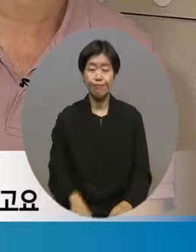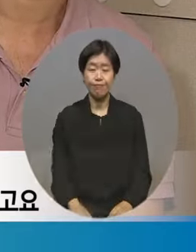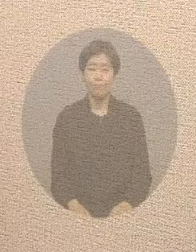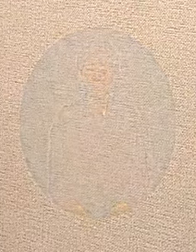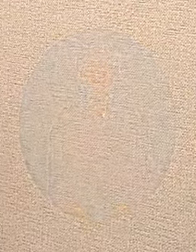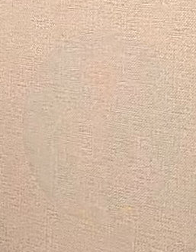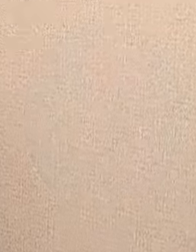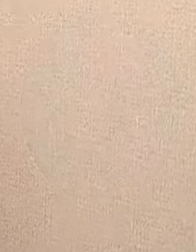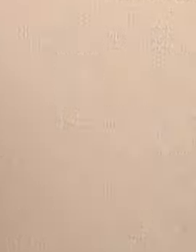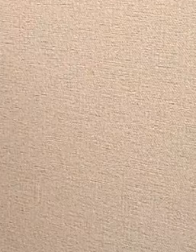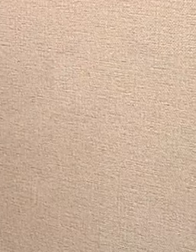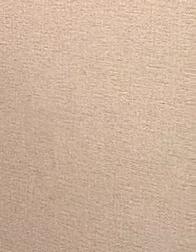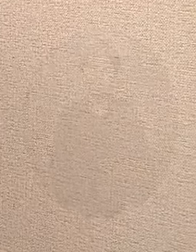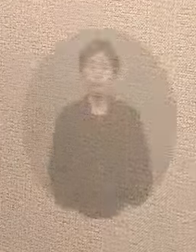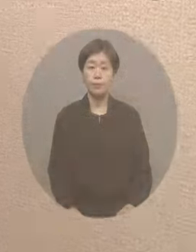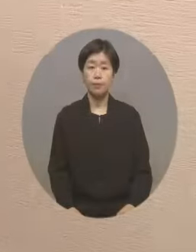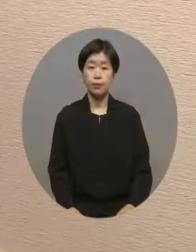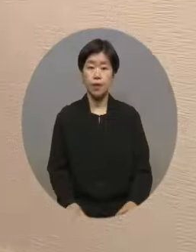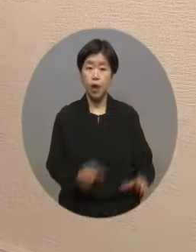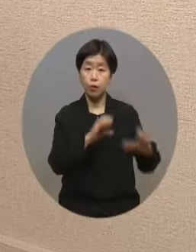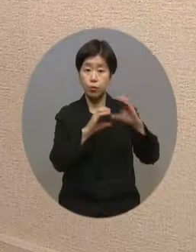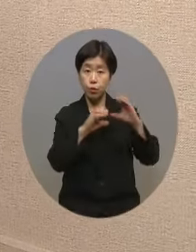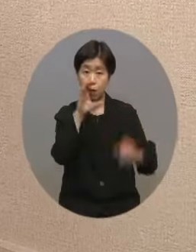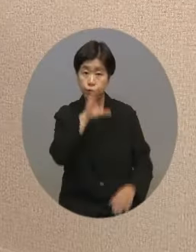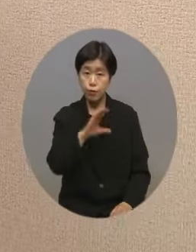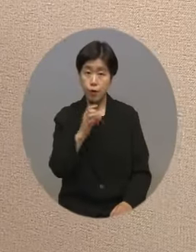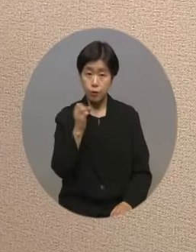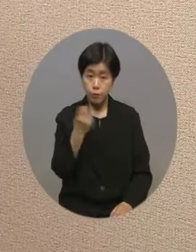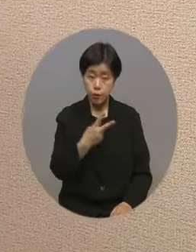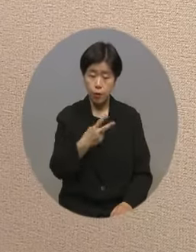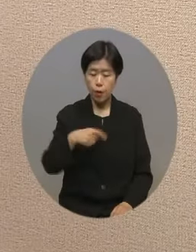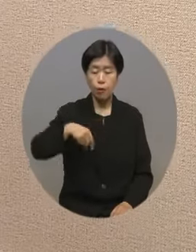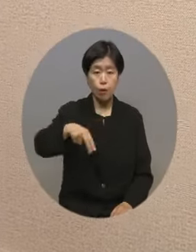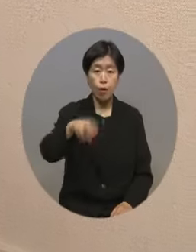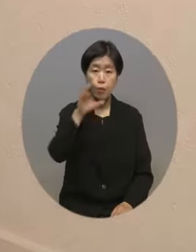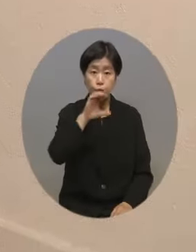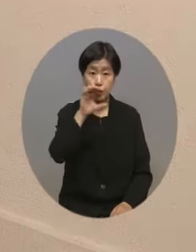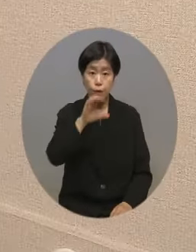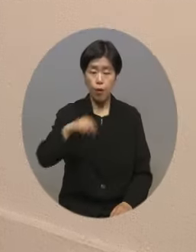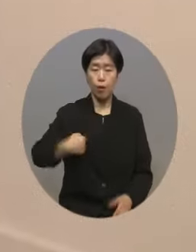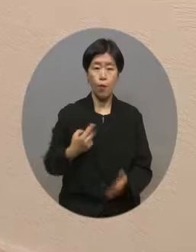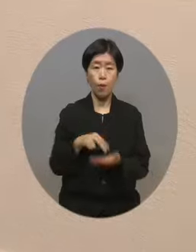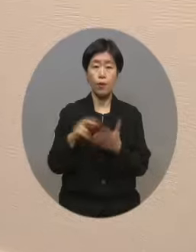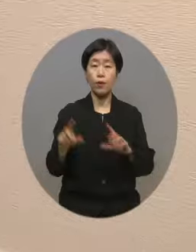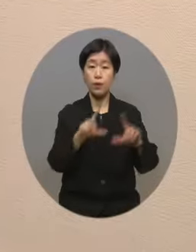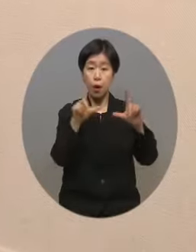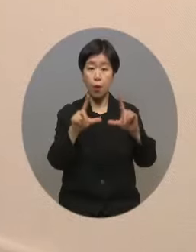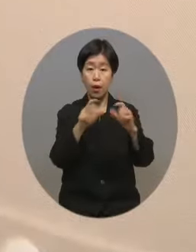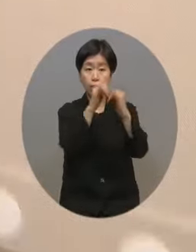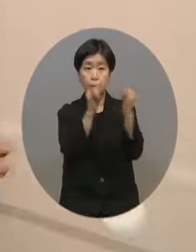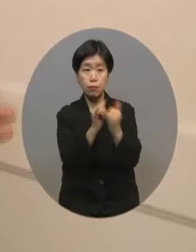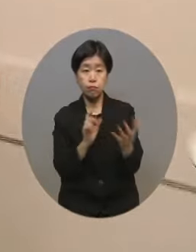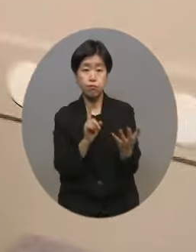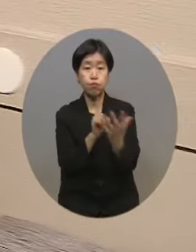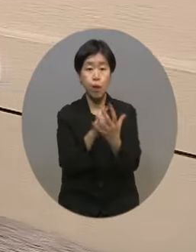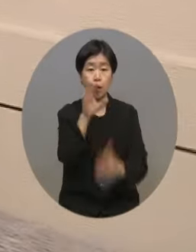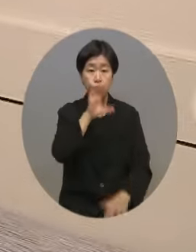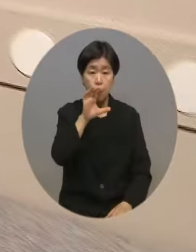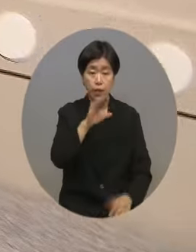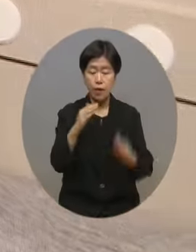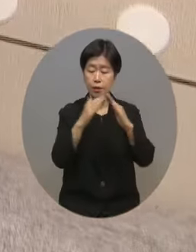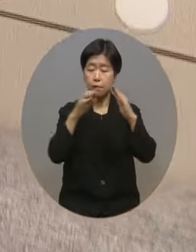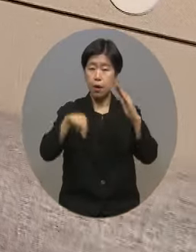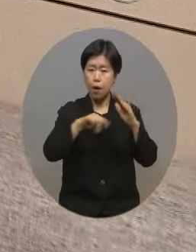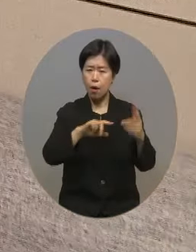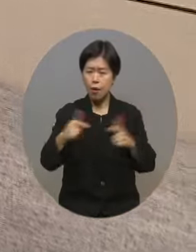많고요. 의사소통 훈련뿐만 아니라 보행 훈련, 독립 지역 사회 적응 훈련, 집안일을 익힐 수 있는